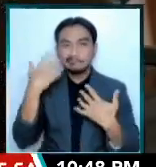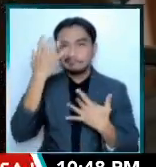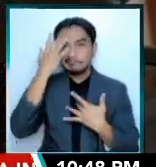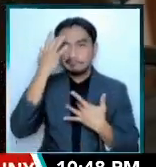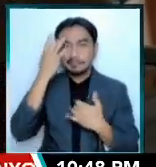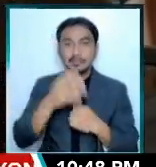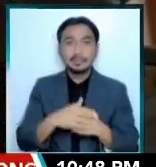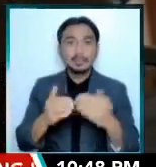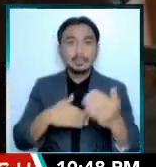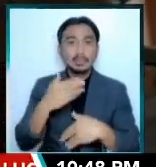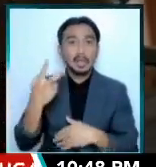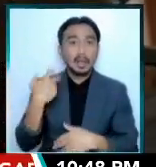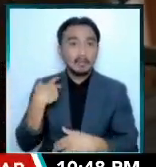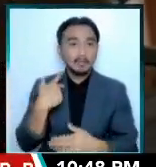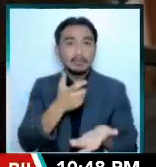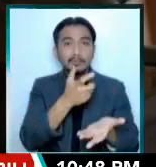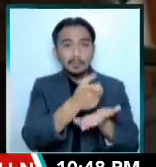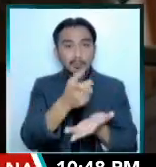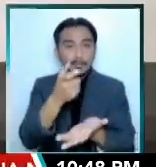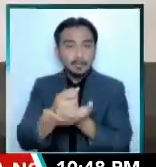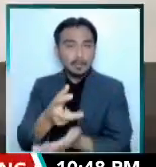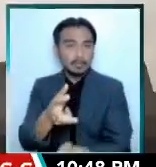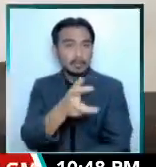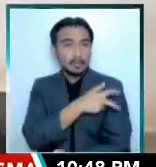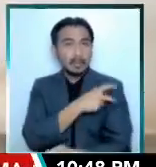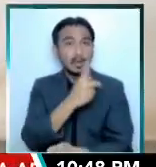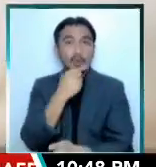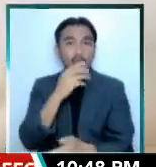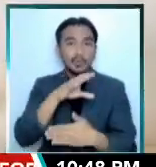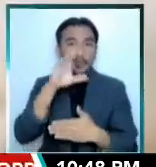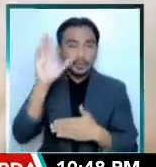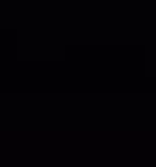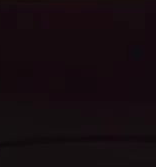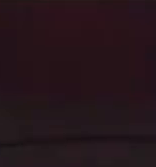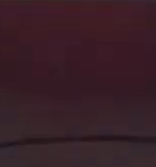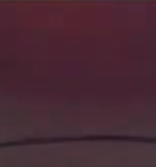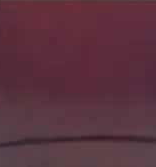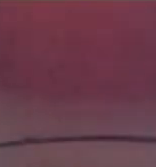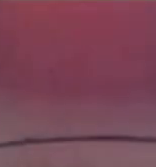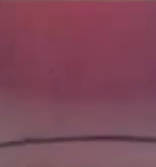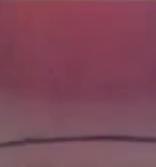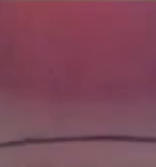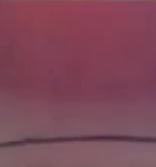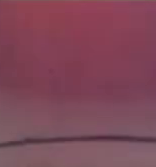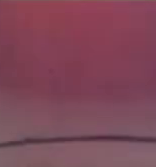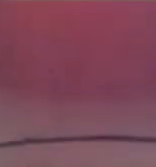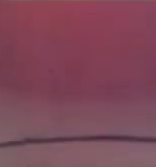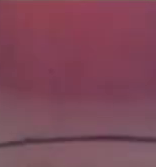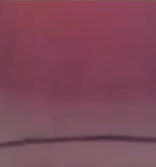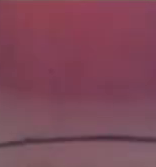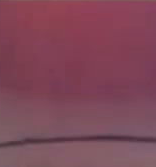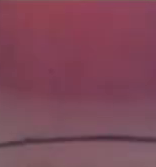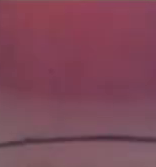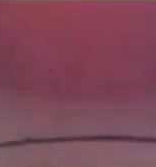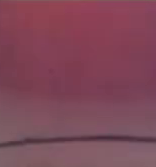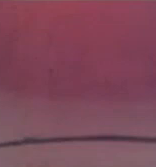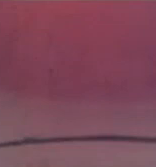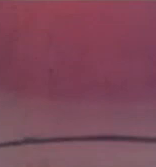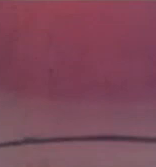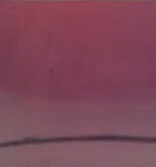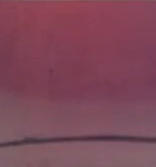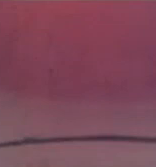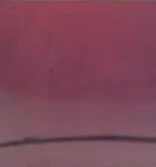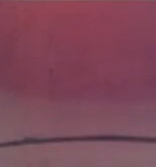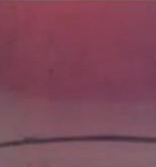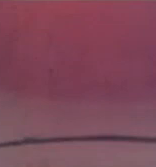shots naman para sa mga nakakumpleto na ng primary doses. Huwag magpahuli sa mga balitang dapat niyong